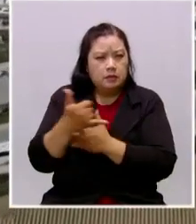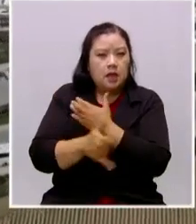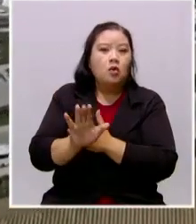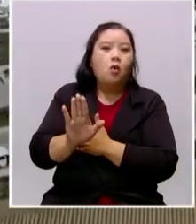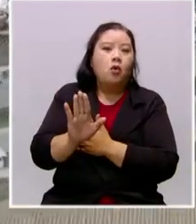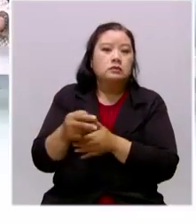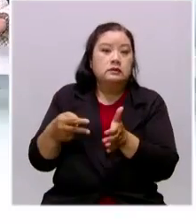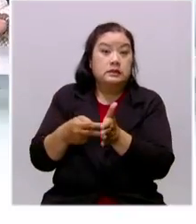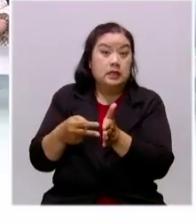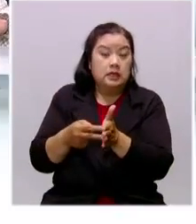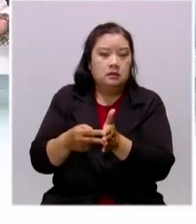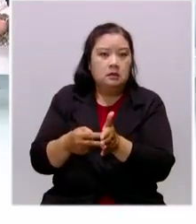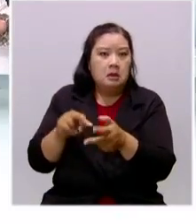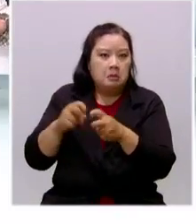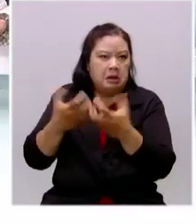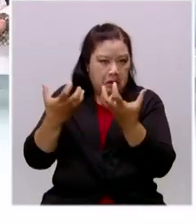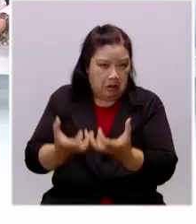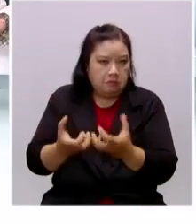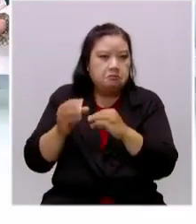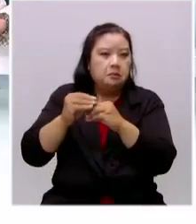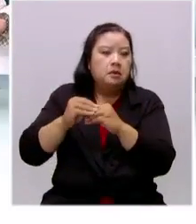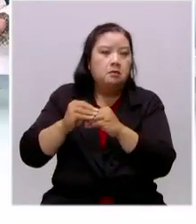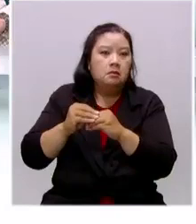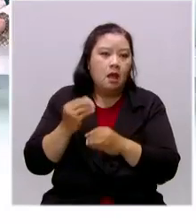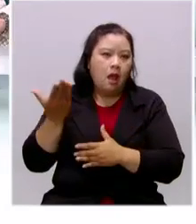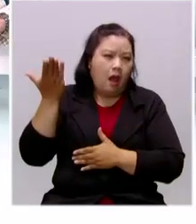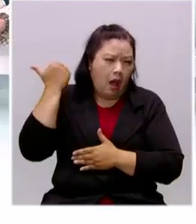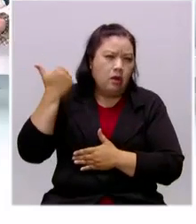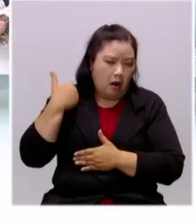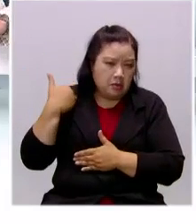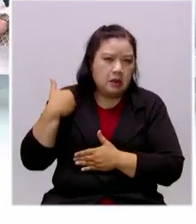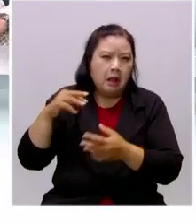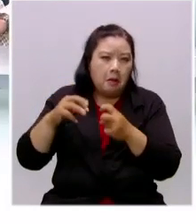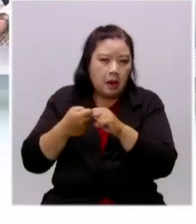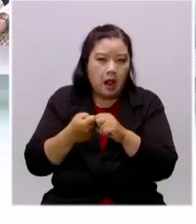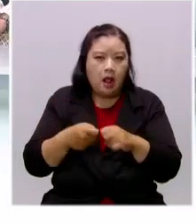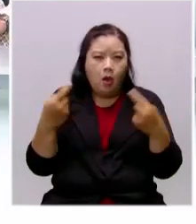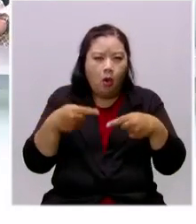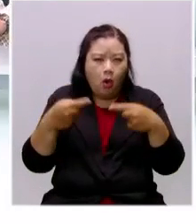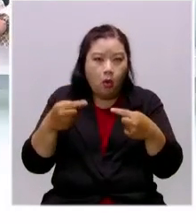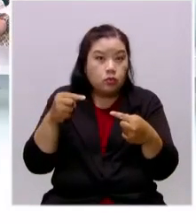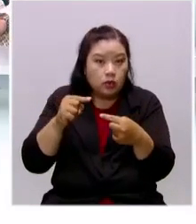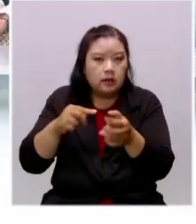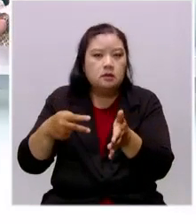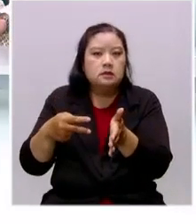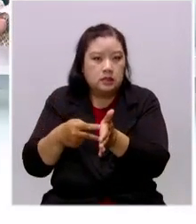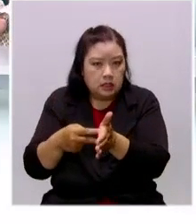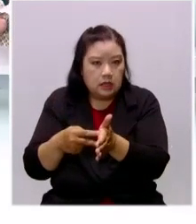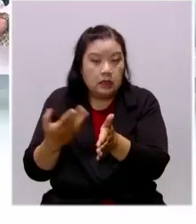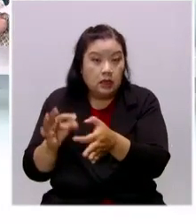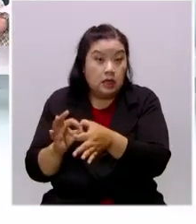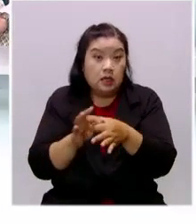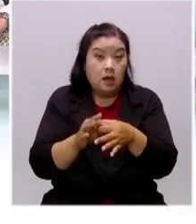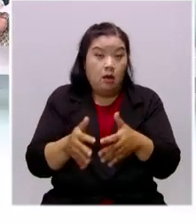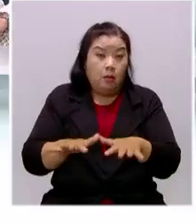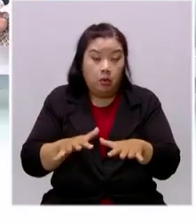ว่าเป็นวิกฤตซ้อนวิกฤตนะครับเพราะว่าก่อนหน้านี้เนี่ยก็มีสงครามเกิดขึ้นอยู่แล้วที่บ้านเคนะแล้วพอมีเหตุการณ์แผ่นดินไหว